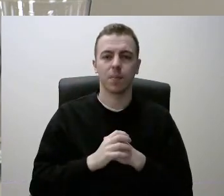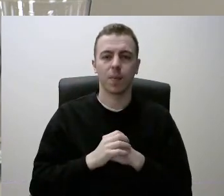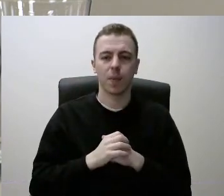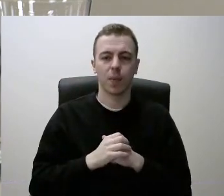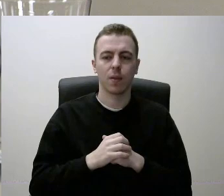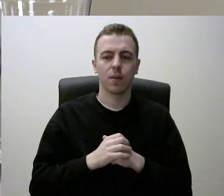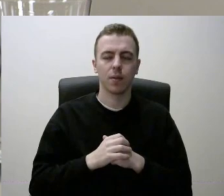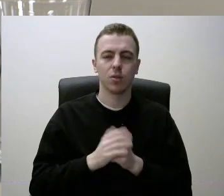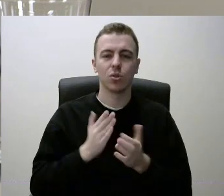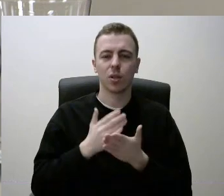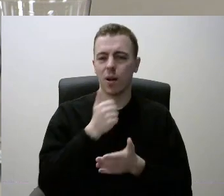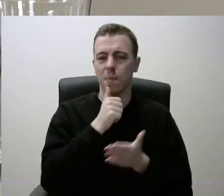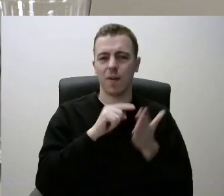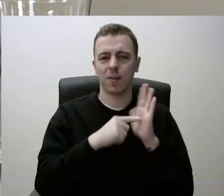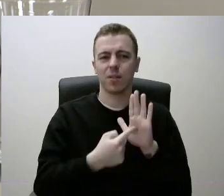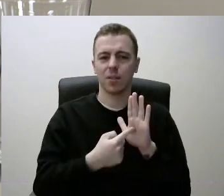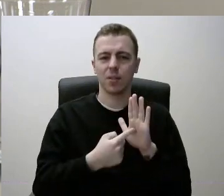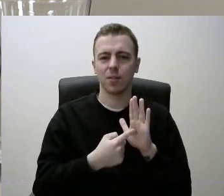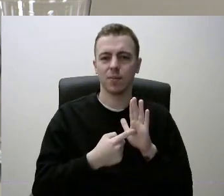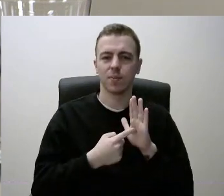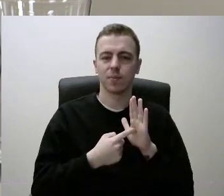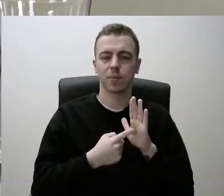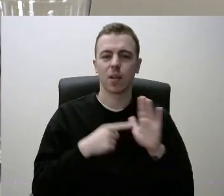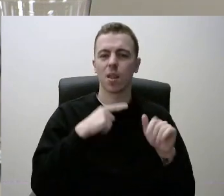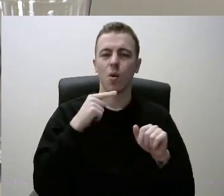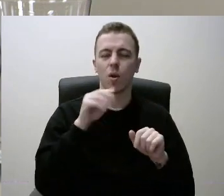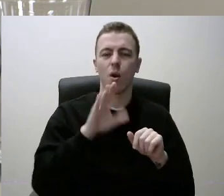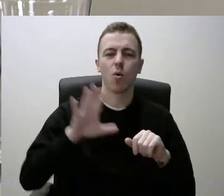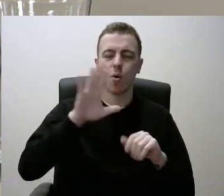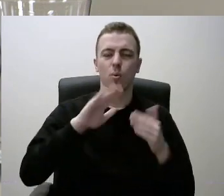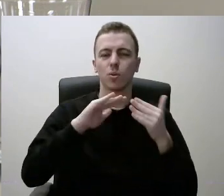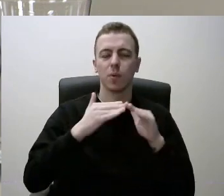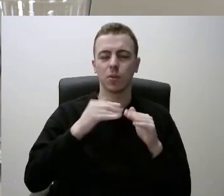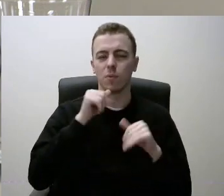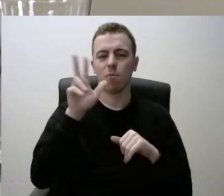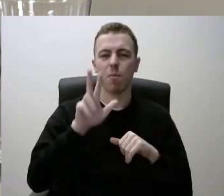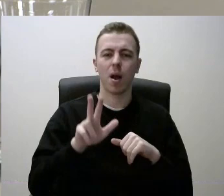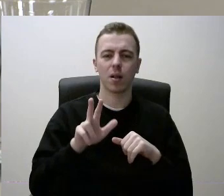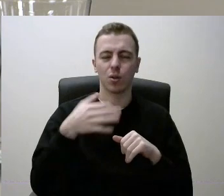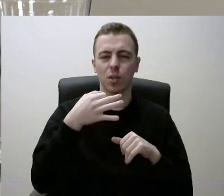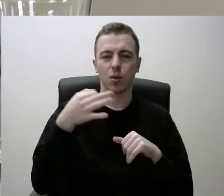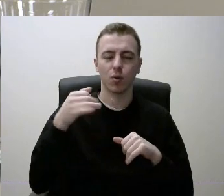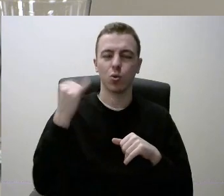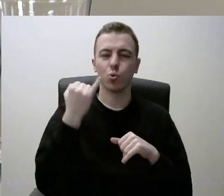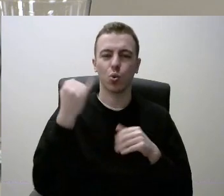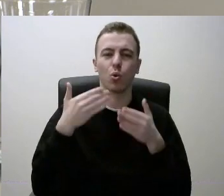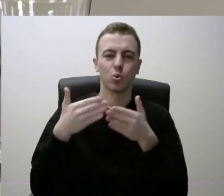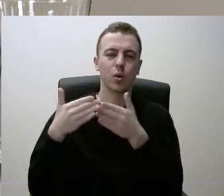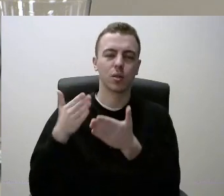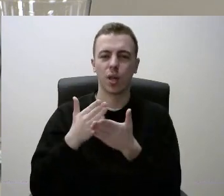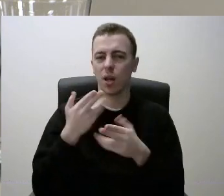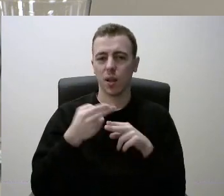turbūt pavyzdys, kad daugelį Europos miestų, ypač Baltijos regiono jūros uostų, būtent taip ir yra, visur